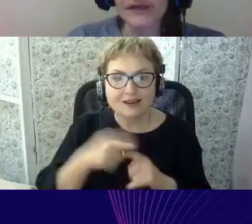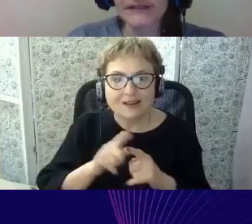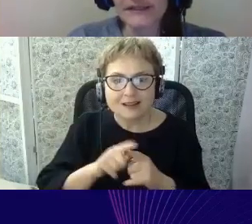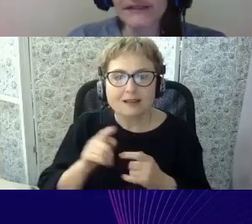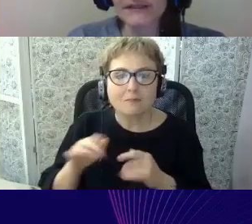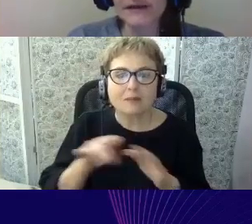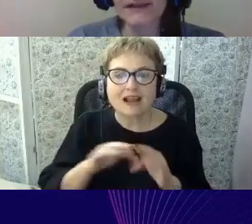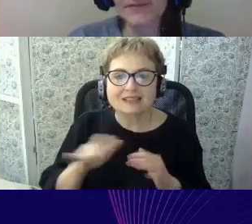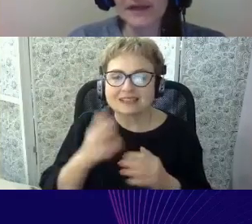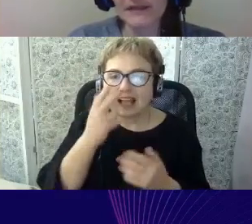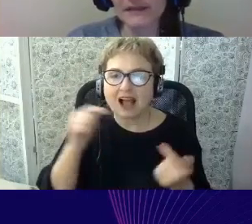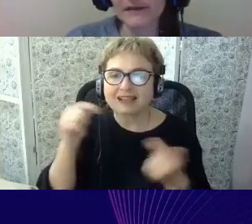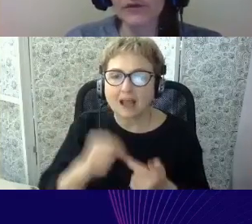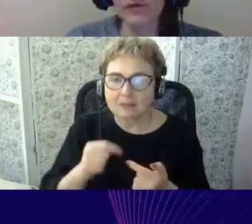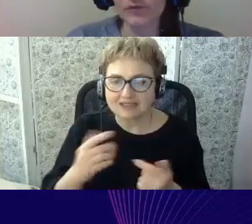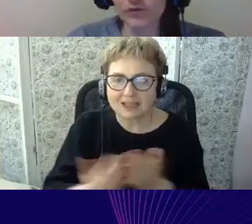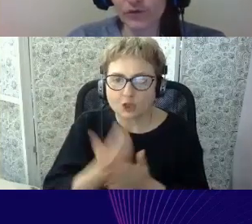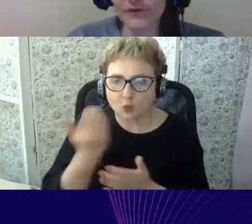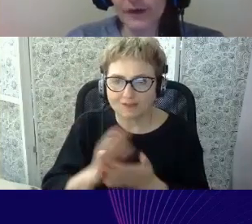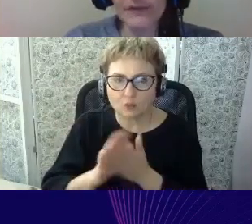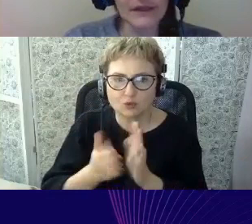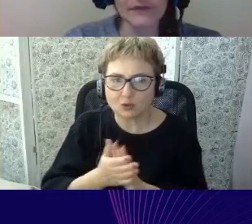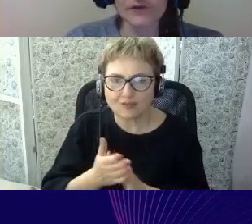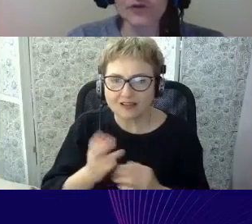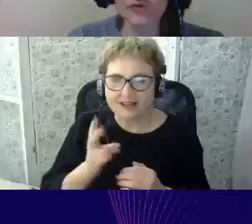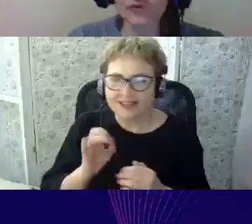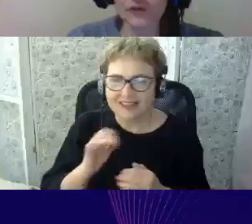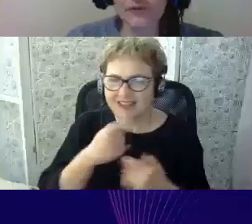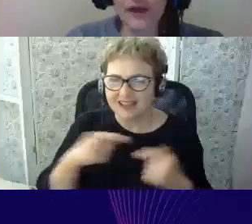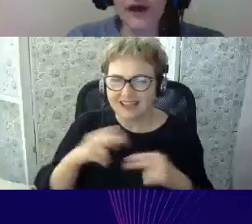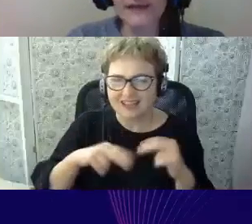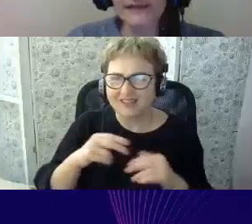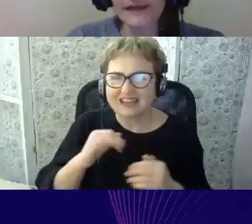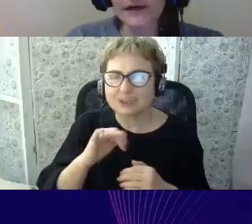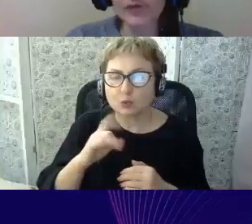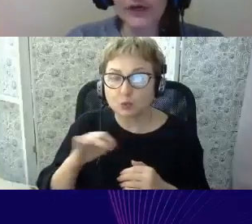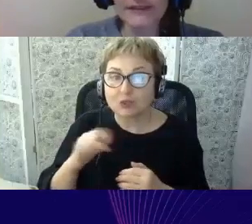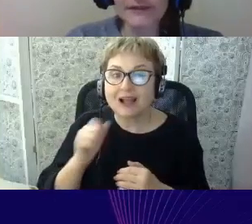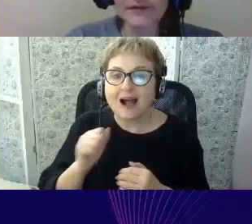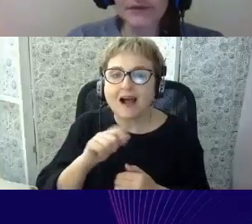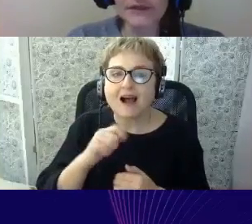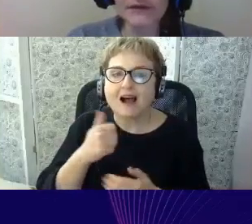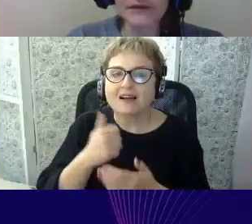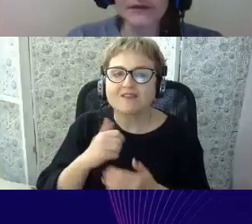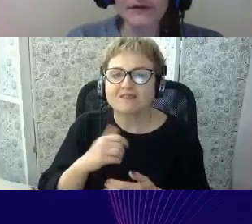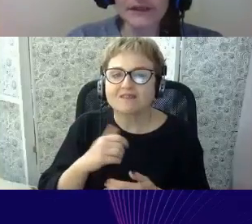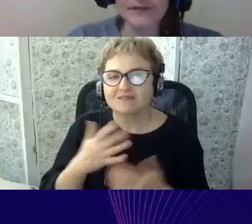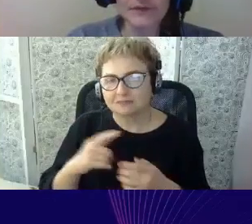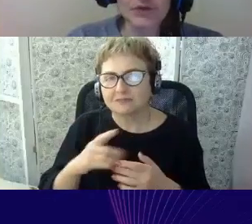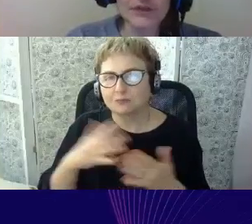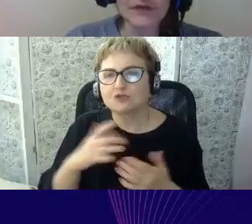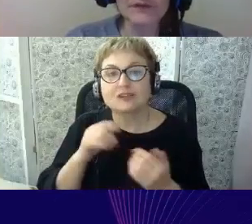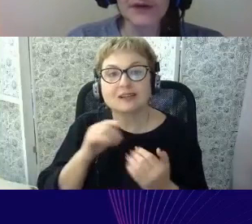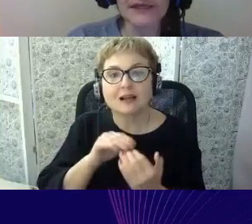именно процесс адаптации к новым условиям, не инфраструктурным, а скорее коммуникативным и